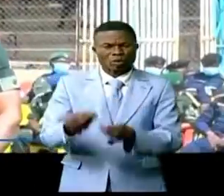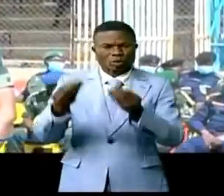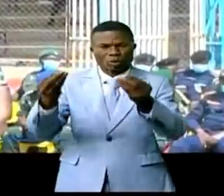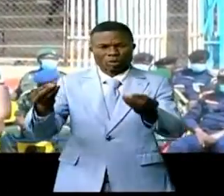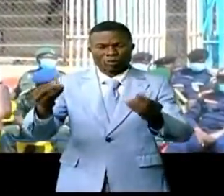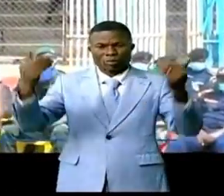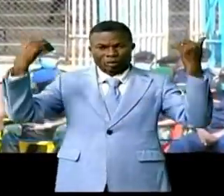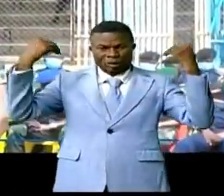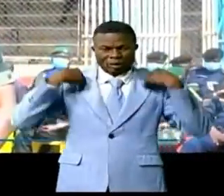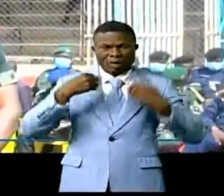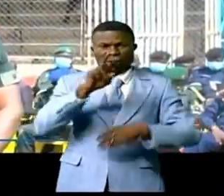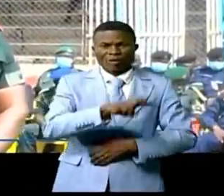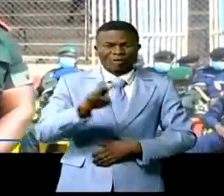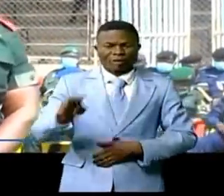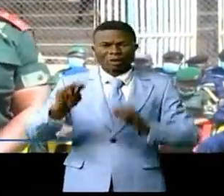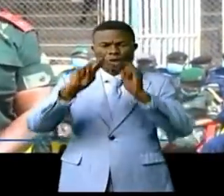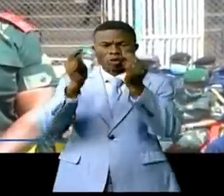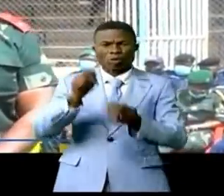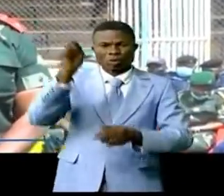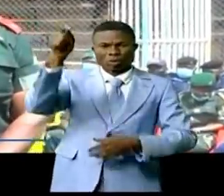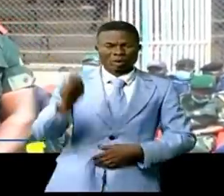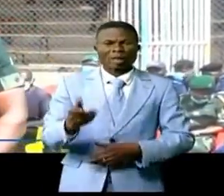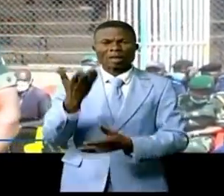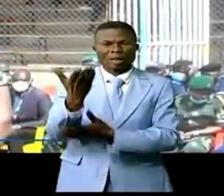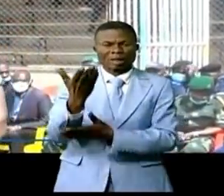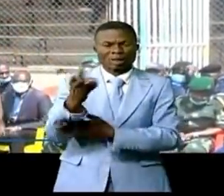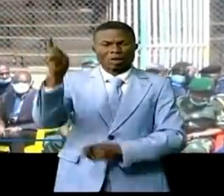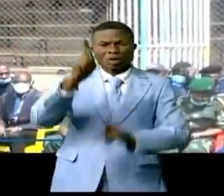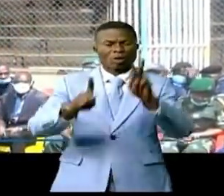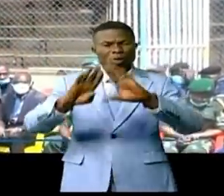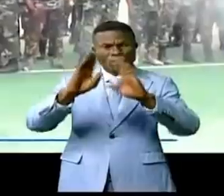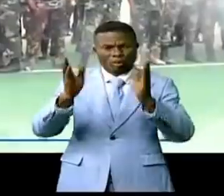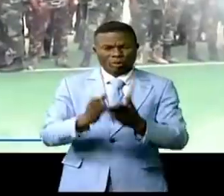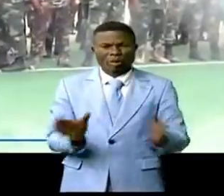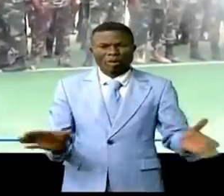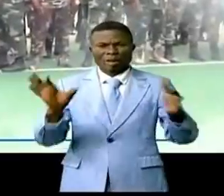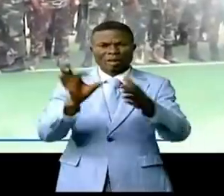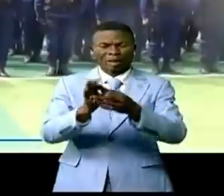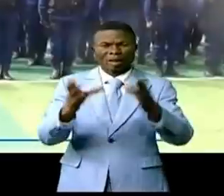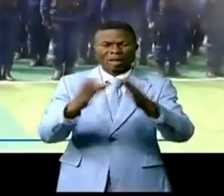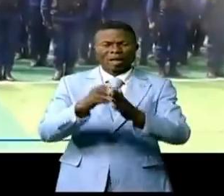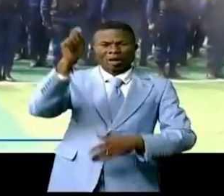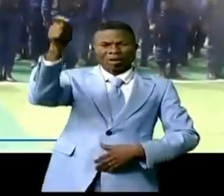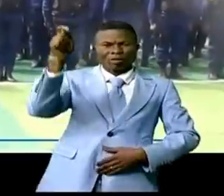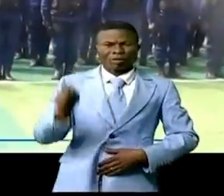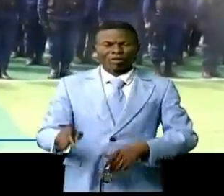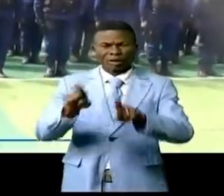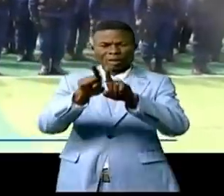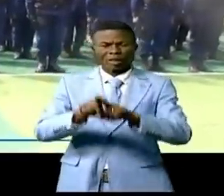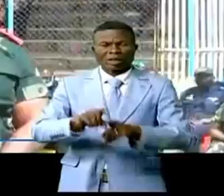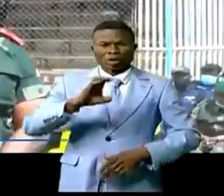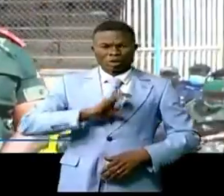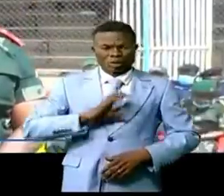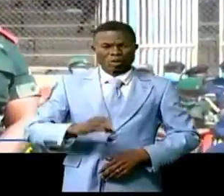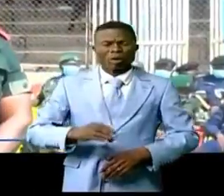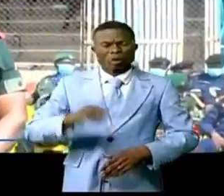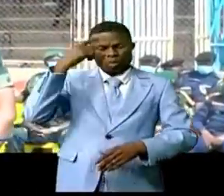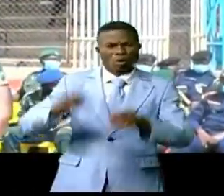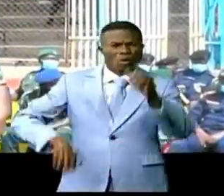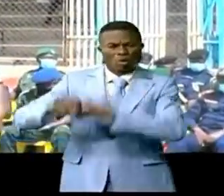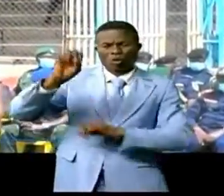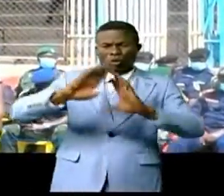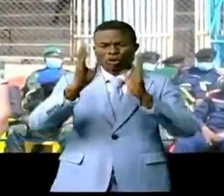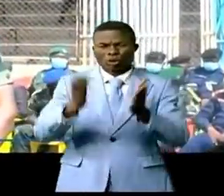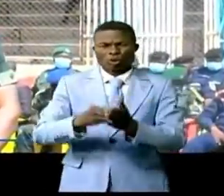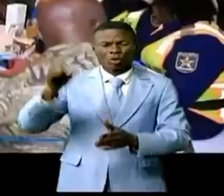de la 22e région militaire a appelé ensuite la population à collaborer avec les militaires et policiers afin de neutraliser tous les